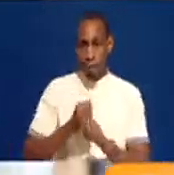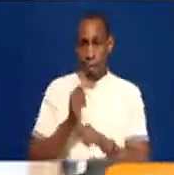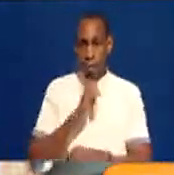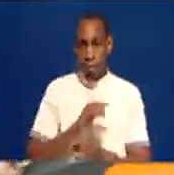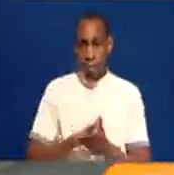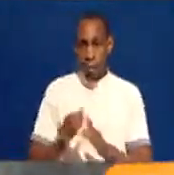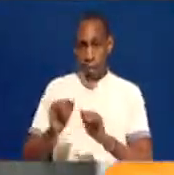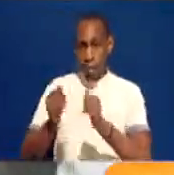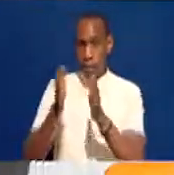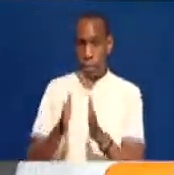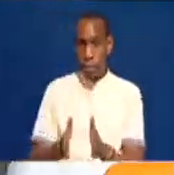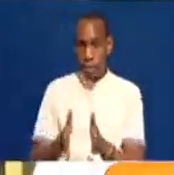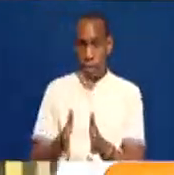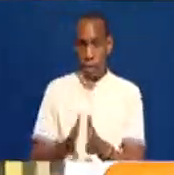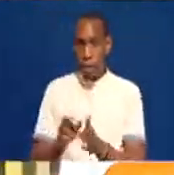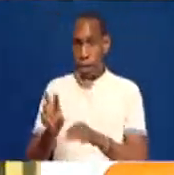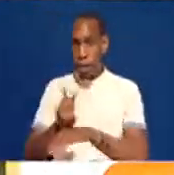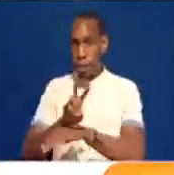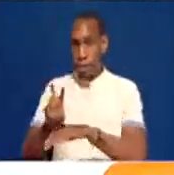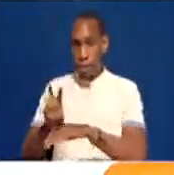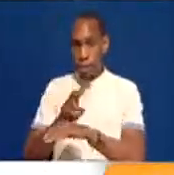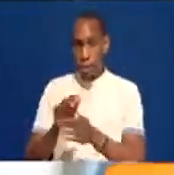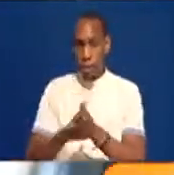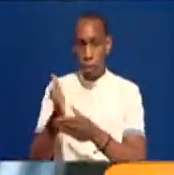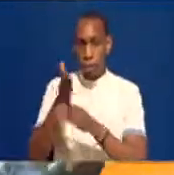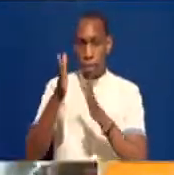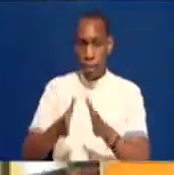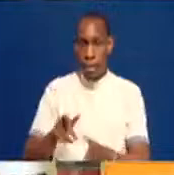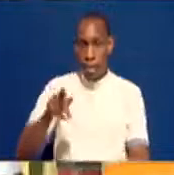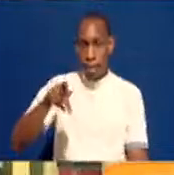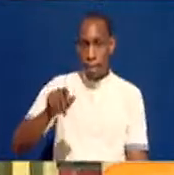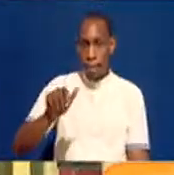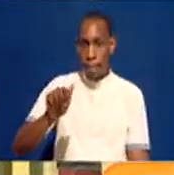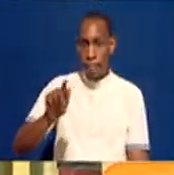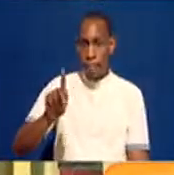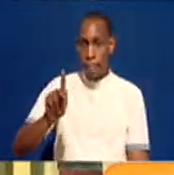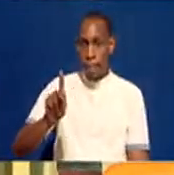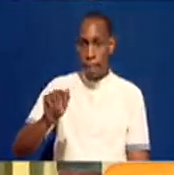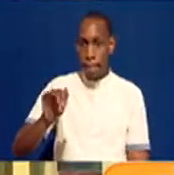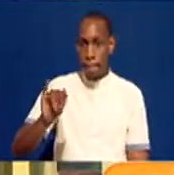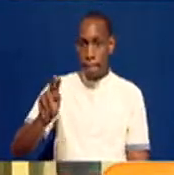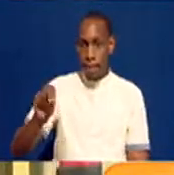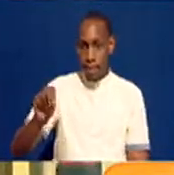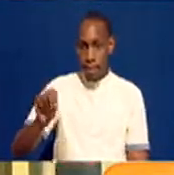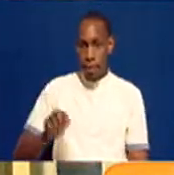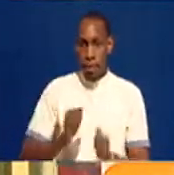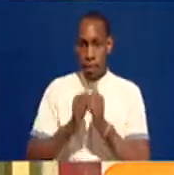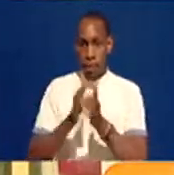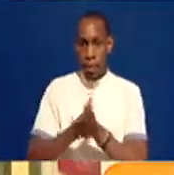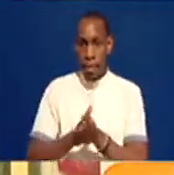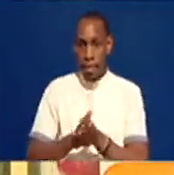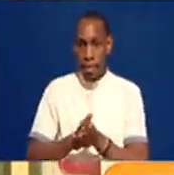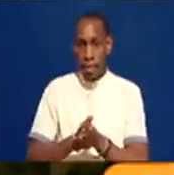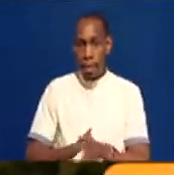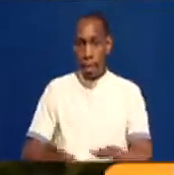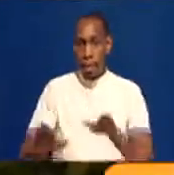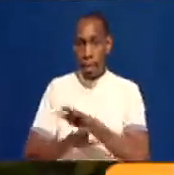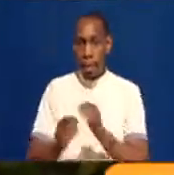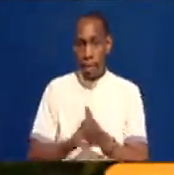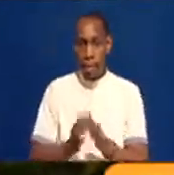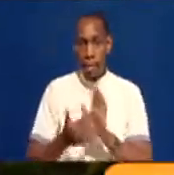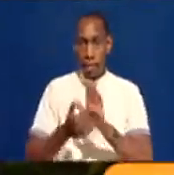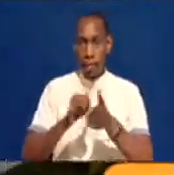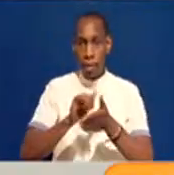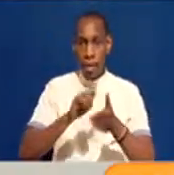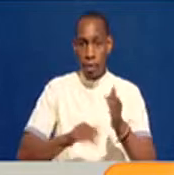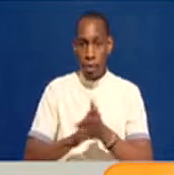mwenda zake chini ya usimamizi wa balozi wa Pakistan nchini Kenya Kaslan Saidan na naibu wake Muhammad Juniad ulionyesha